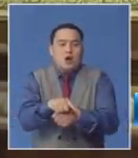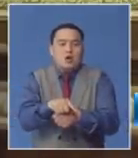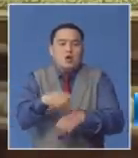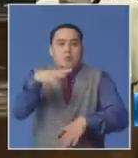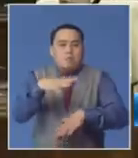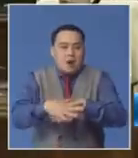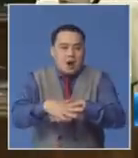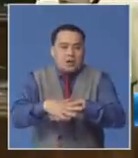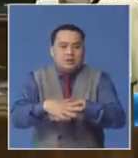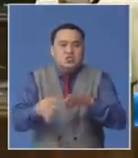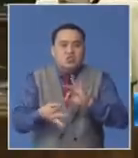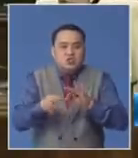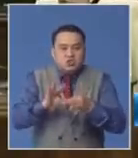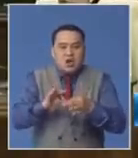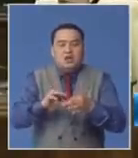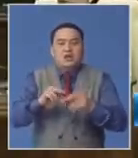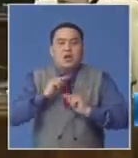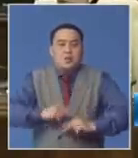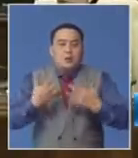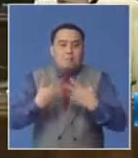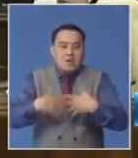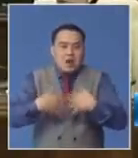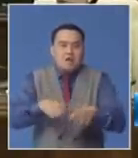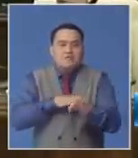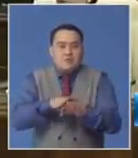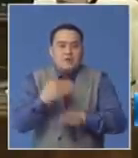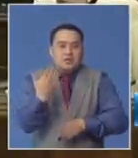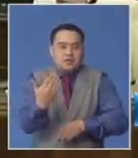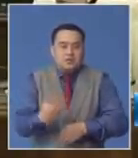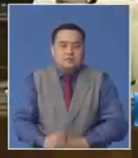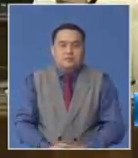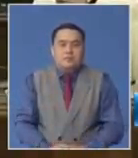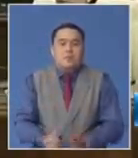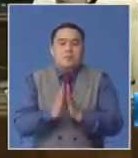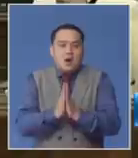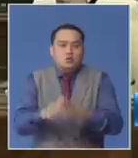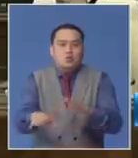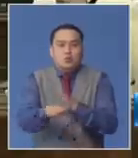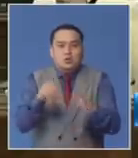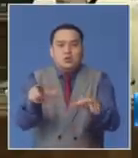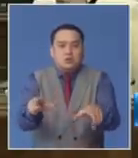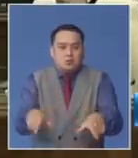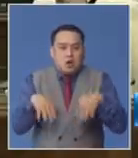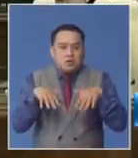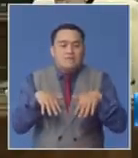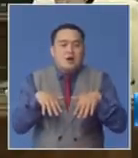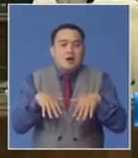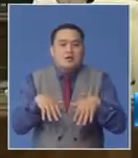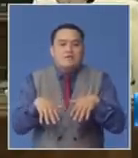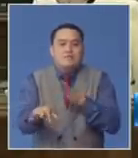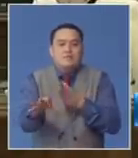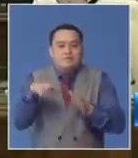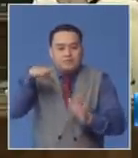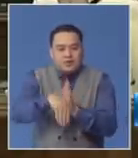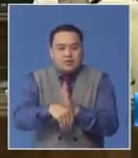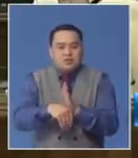банку детально проработать механизмы их реализации прошу депутатов парламента своевременно внести